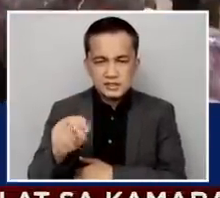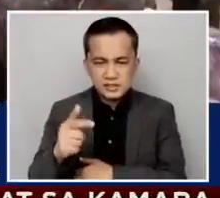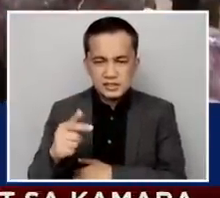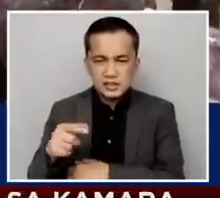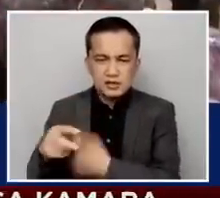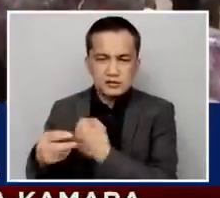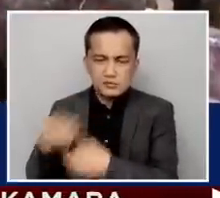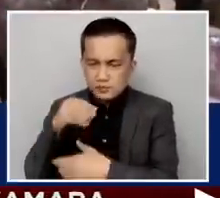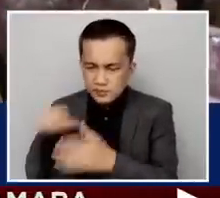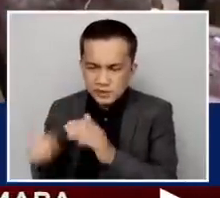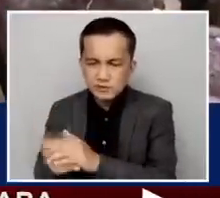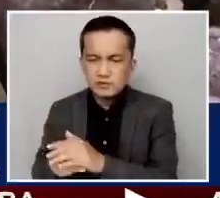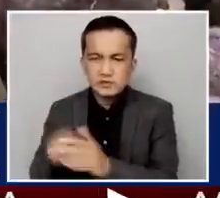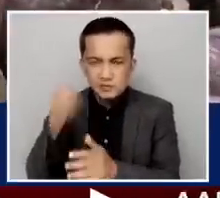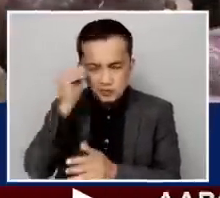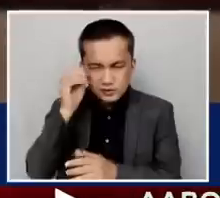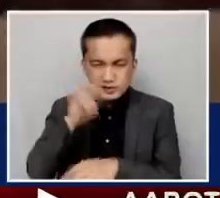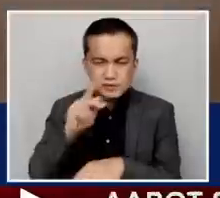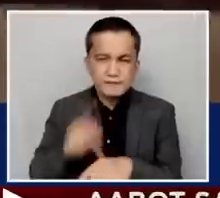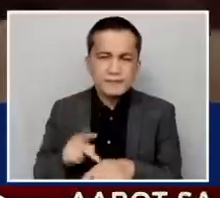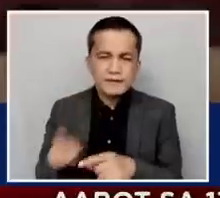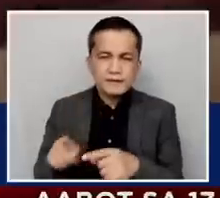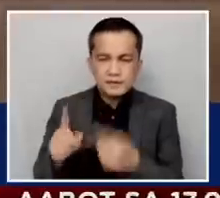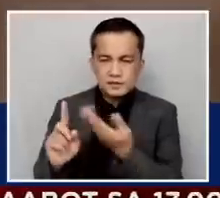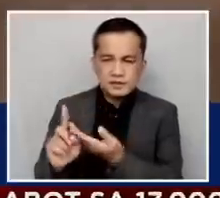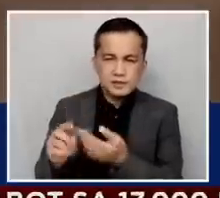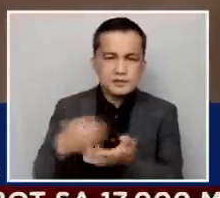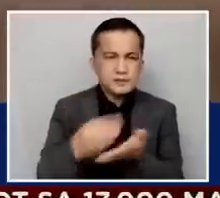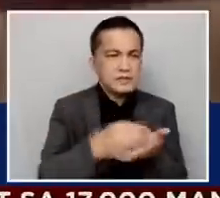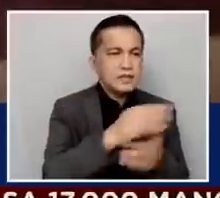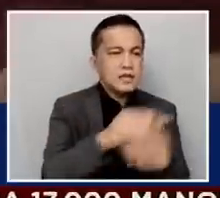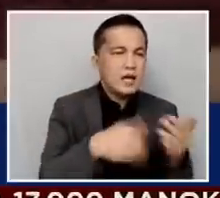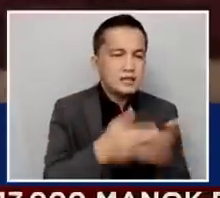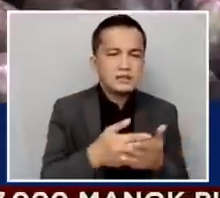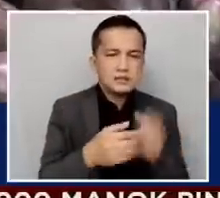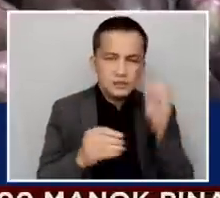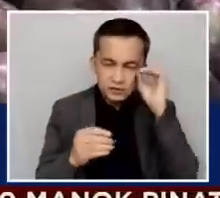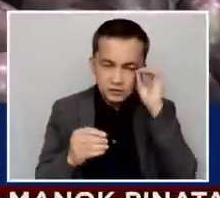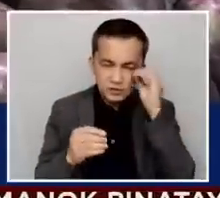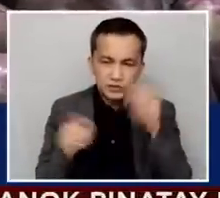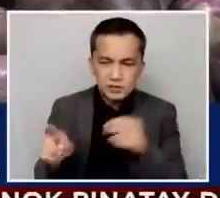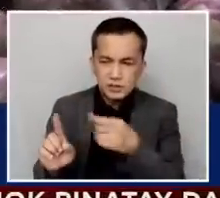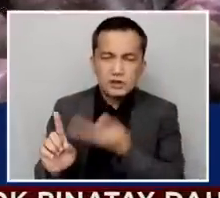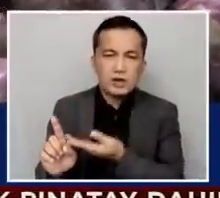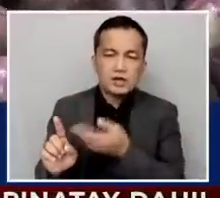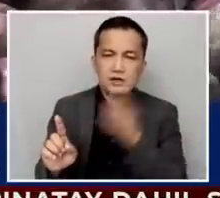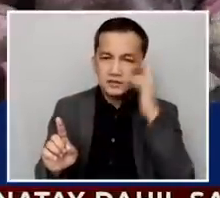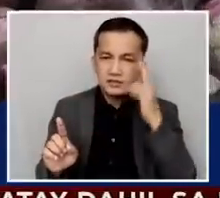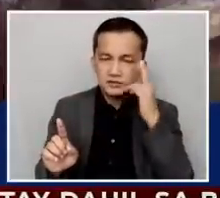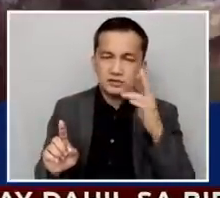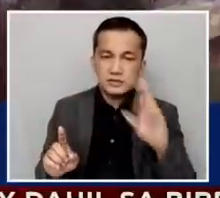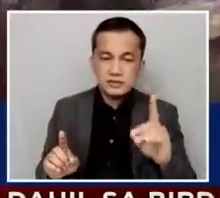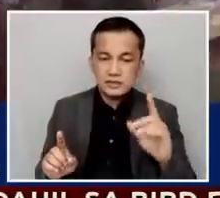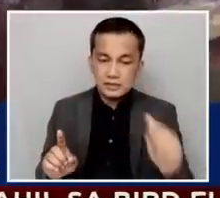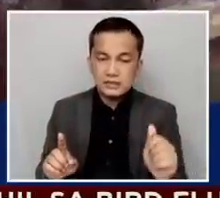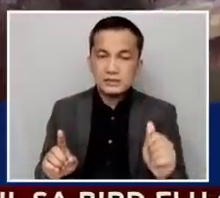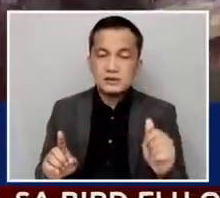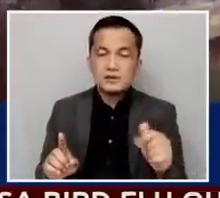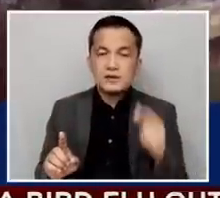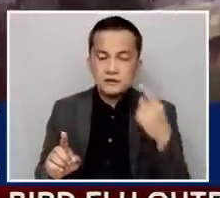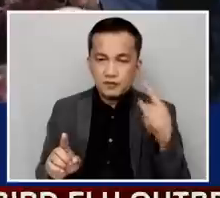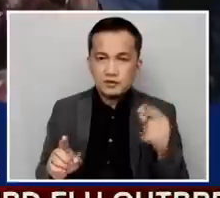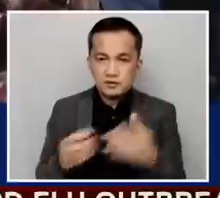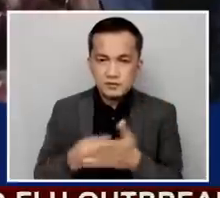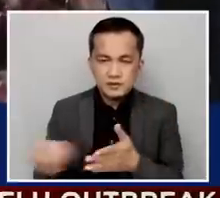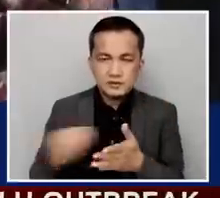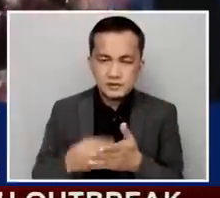Dagdag pa ni Riguyal, dahil nabili na ni Cruz lahat ng sibuyas, ginagamit umano itong dahilan ng Department of Agriculture para bumili